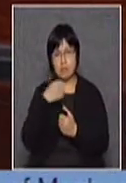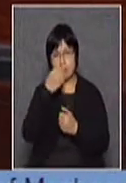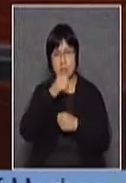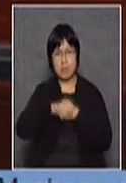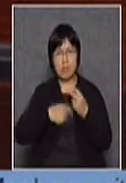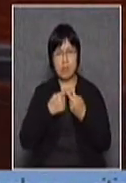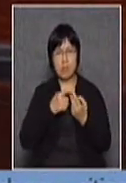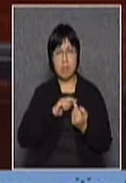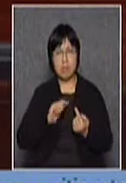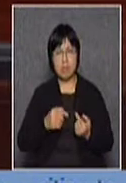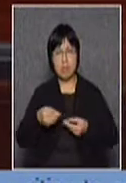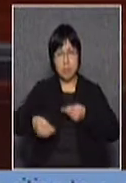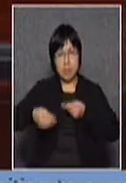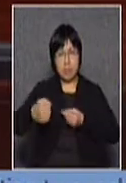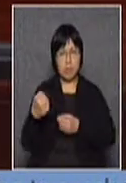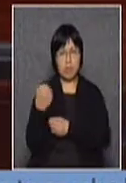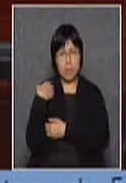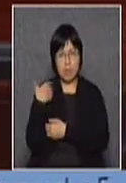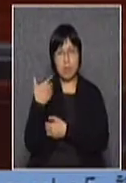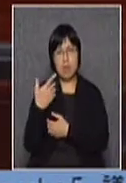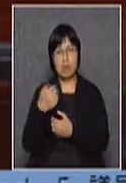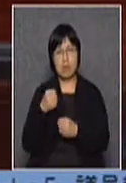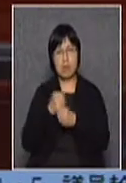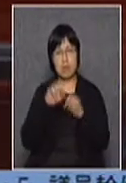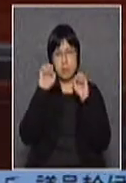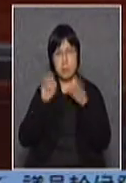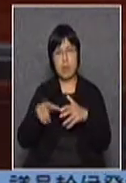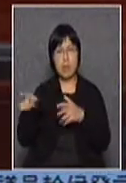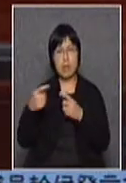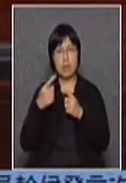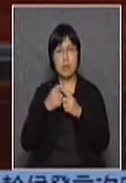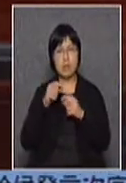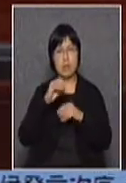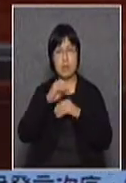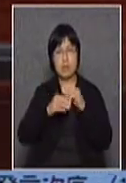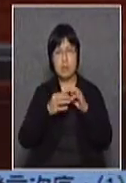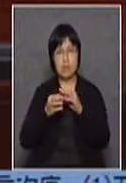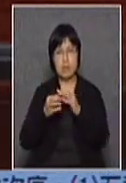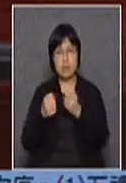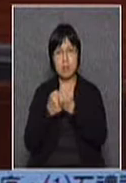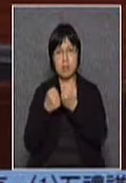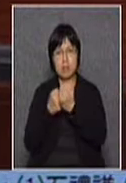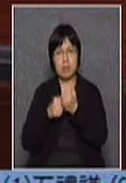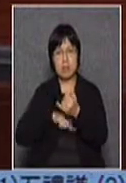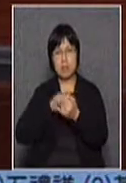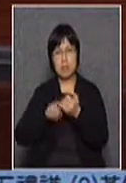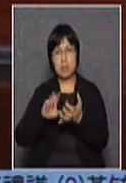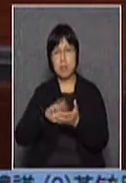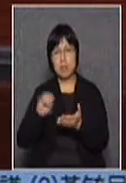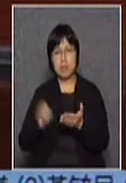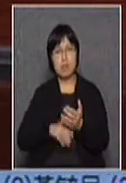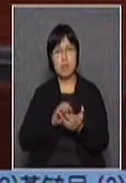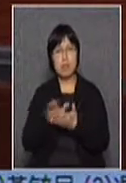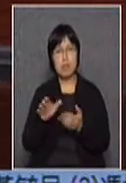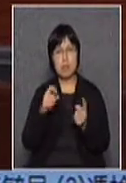談判力嘅連呢一個嘅罷工嘅權力都俾喺民建聯、工聯會支持情況之下咧，即係最後都取消咗，係咪？97嗰